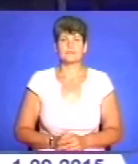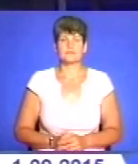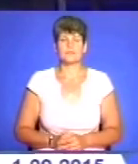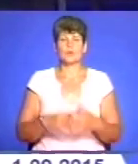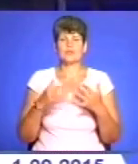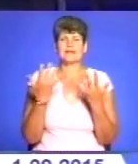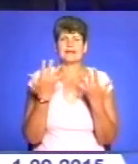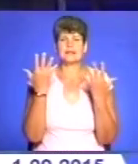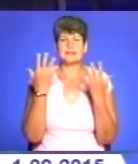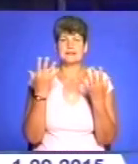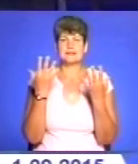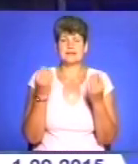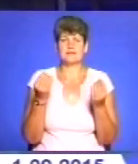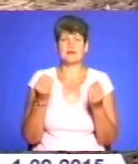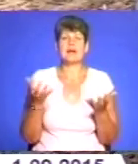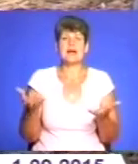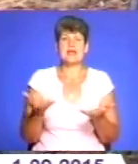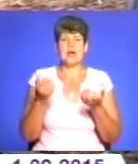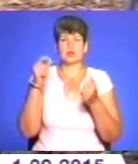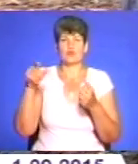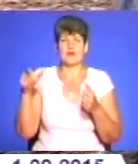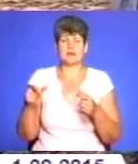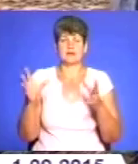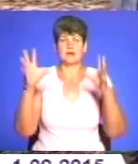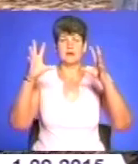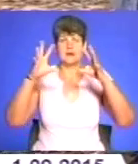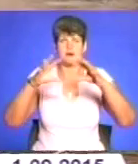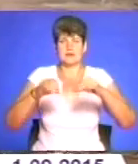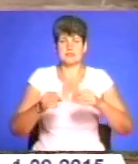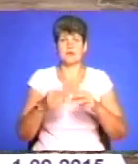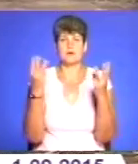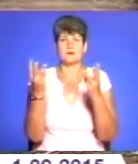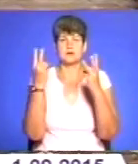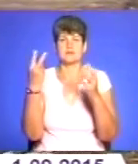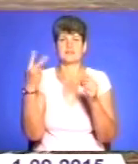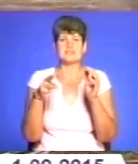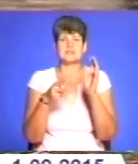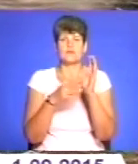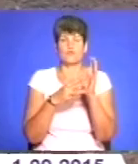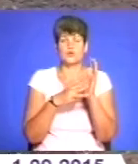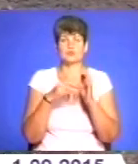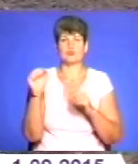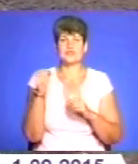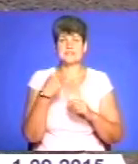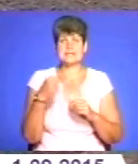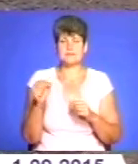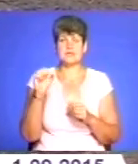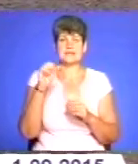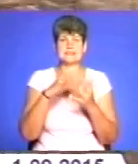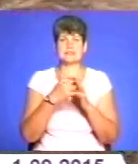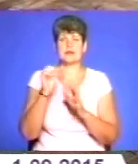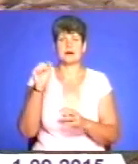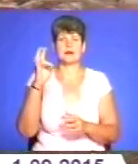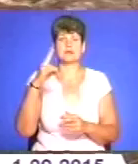Уже кілька днів рятувальники гасять торф'яну пожежу, що виникла 28 серпня поблизу села Андруга Кривницького району. Ще два випадки горіння